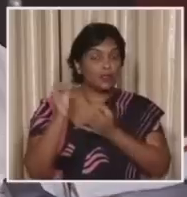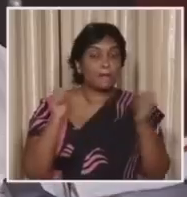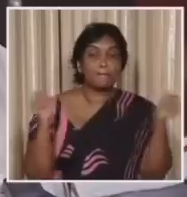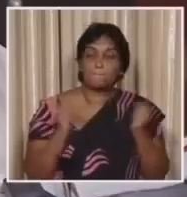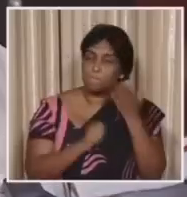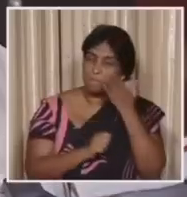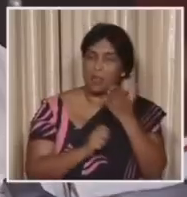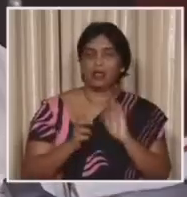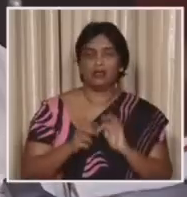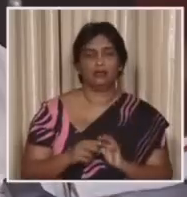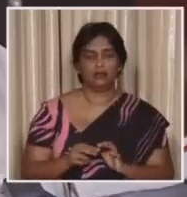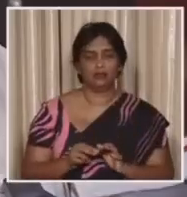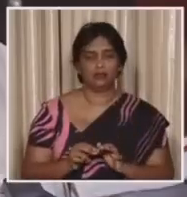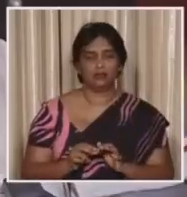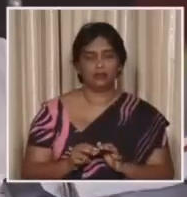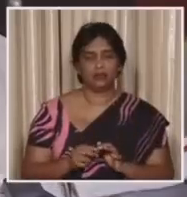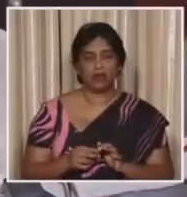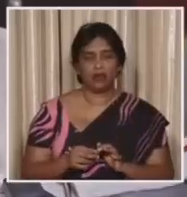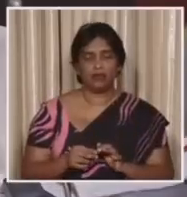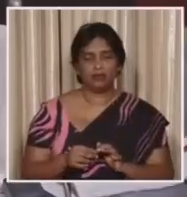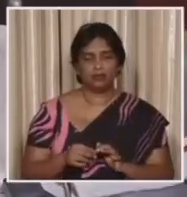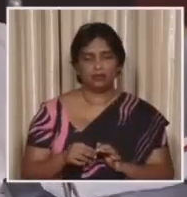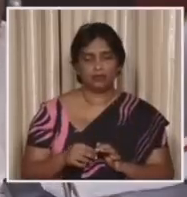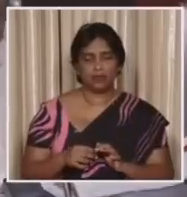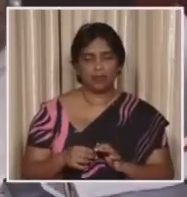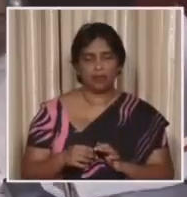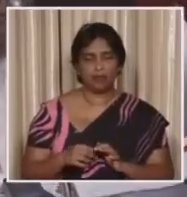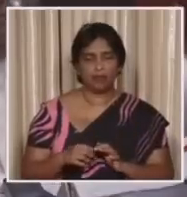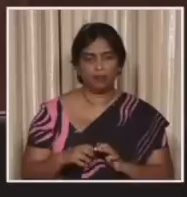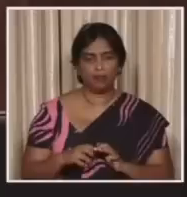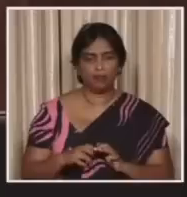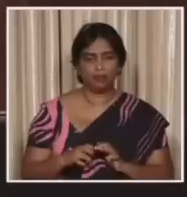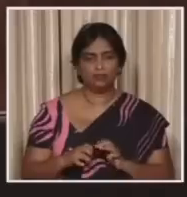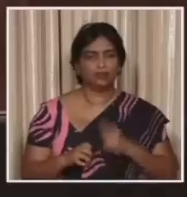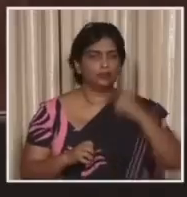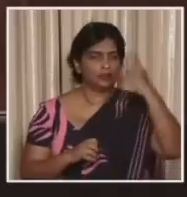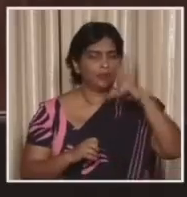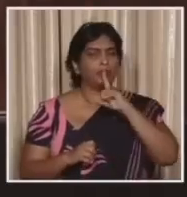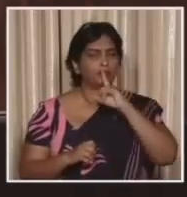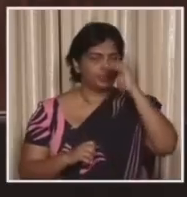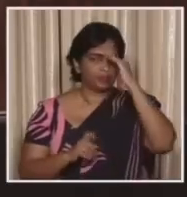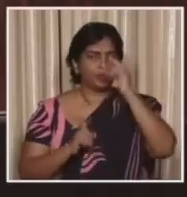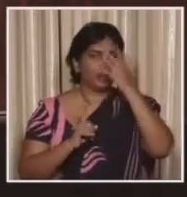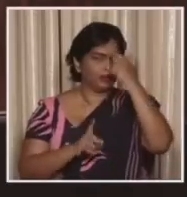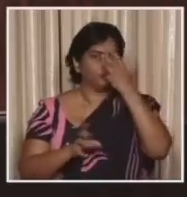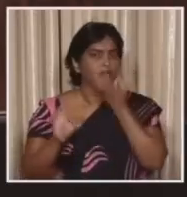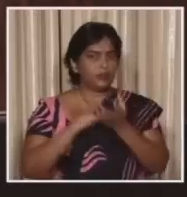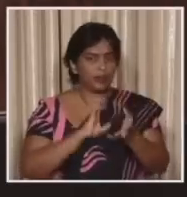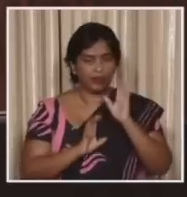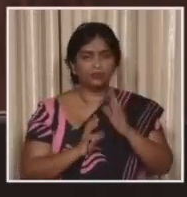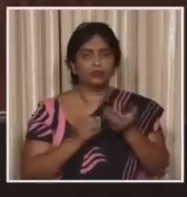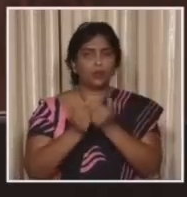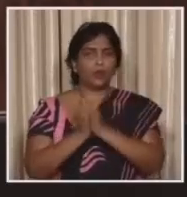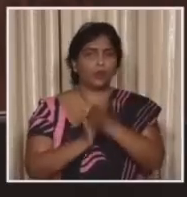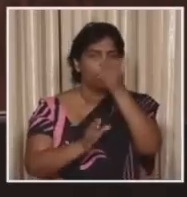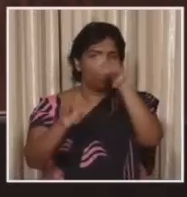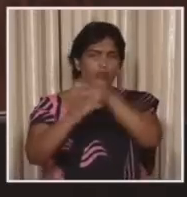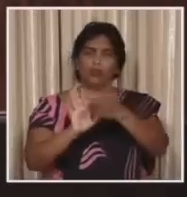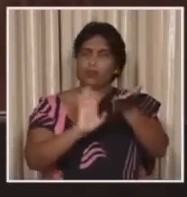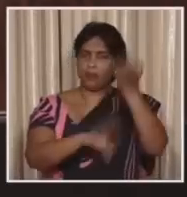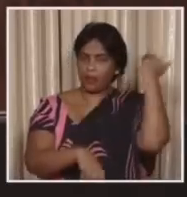ඉස්සර. බයයි. ඔව් සිදිර මැත්තම. ගරු නියෝජ්‍ය කතානායකතුමනි පාස්ක ප්‍රහාරයේ සිදුනේ තමුන්නාසල